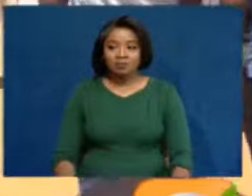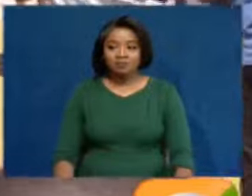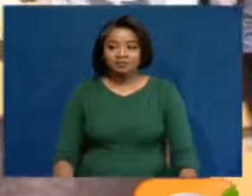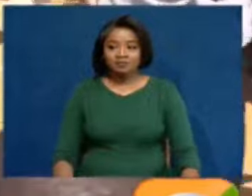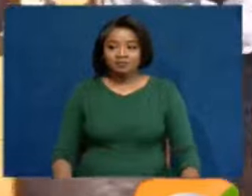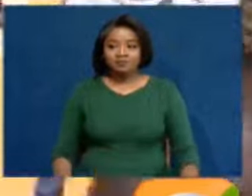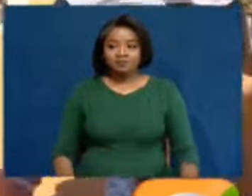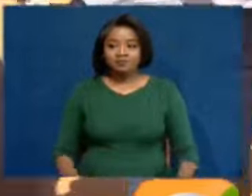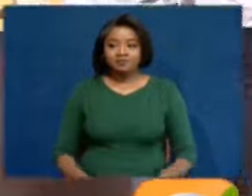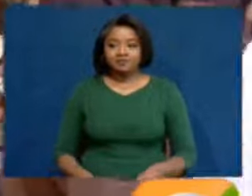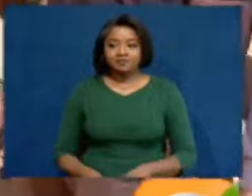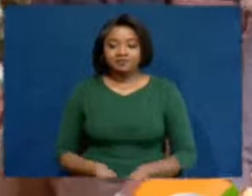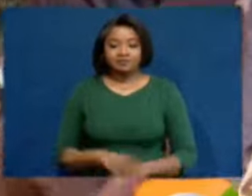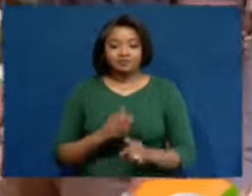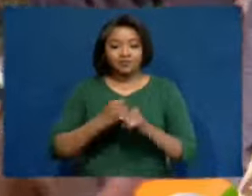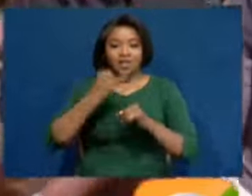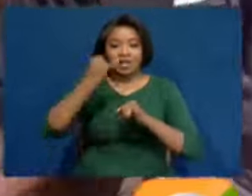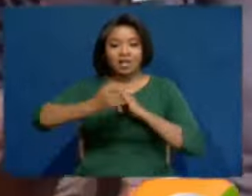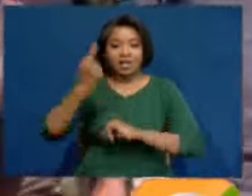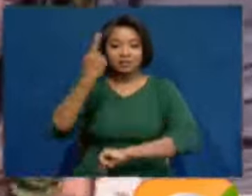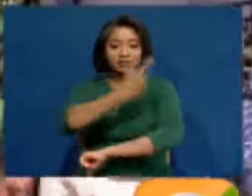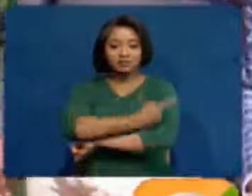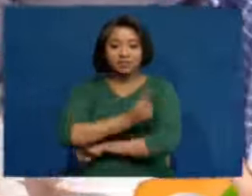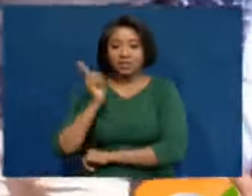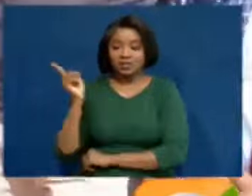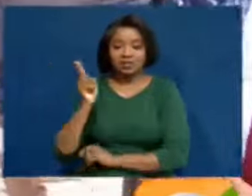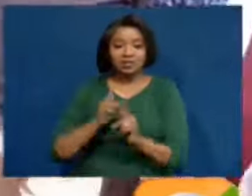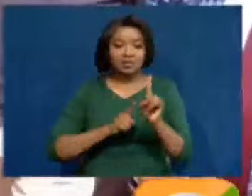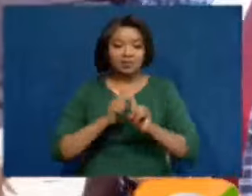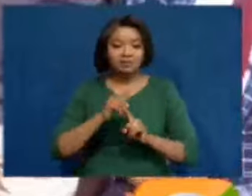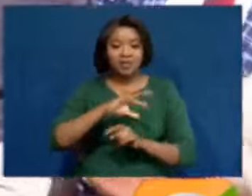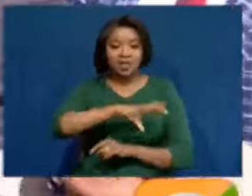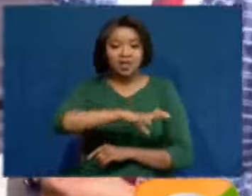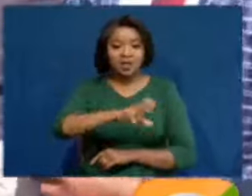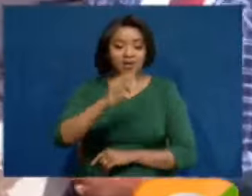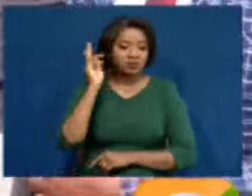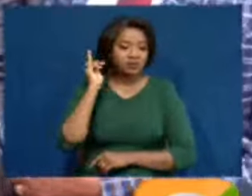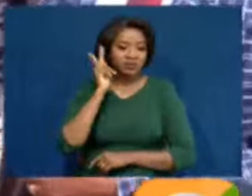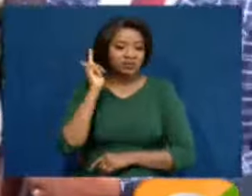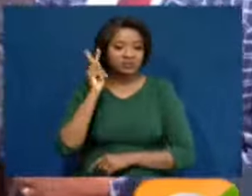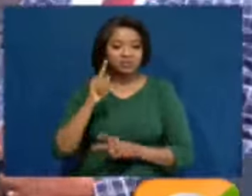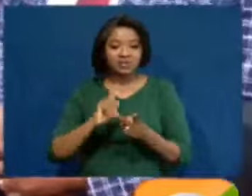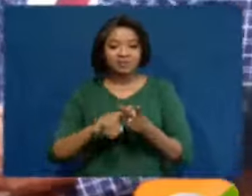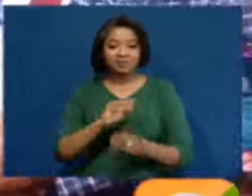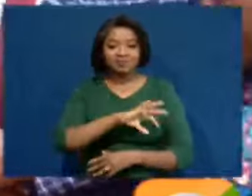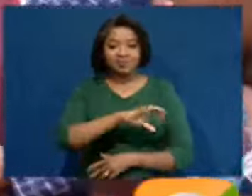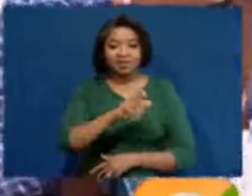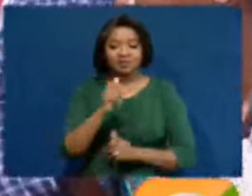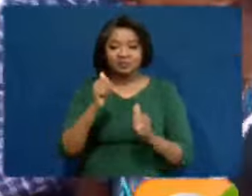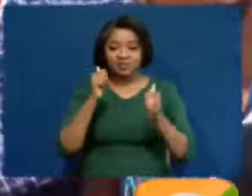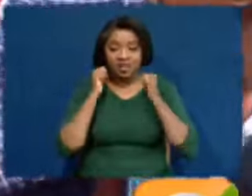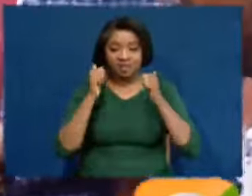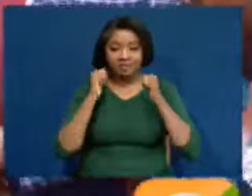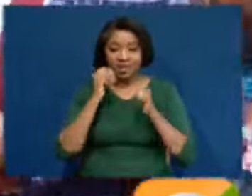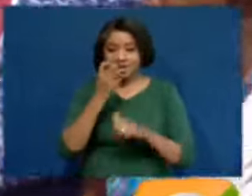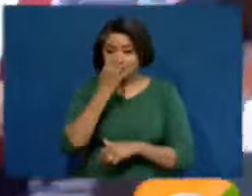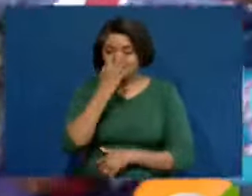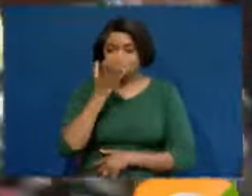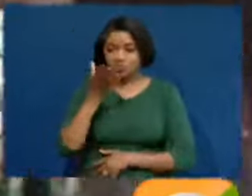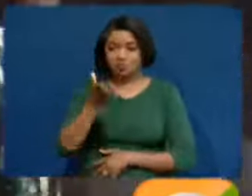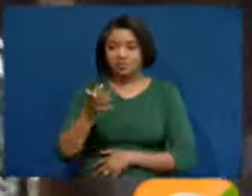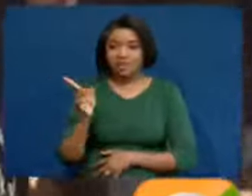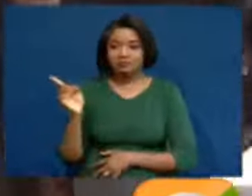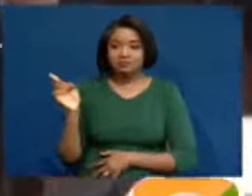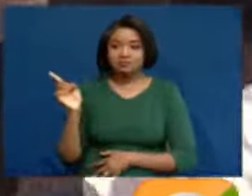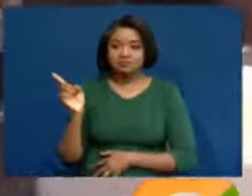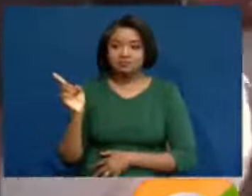Kwenye siku ya mwisho ya ziara yake kaunti za Kisii na Nyamira, Rais Ruto alikuwa maeneo ya Etago, Mugirango